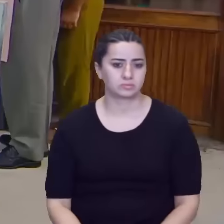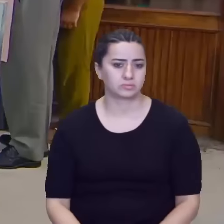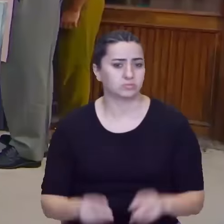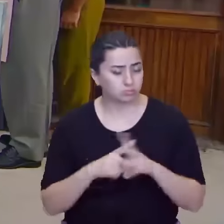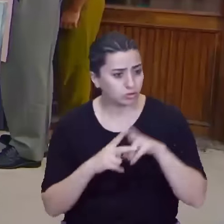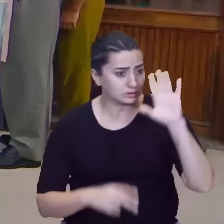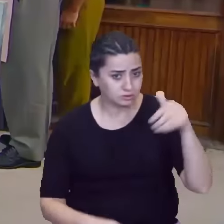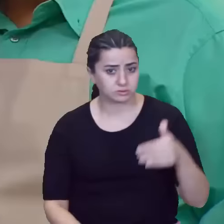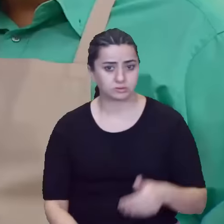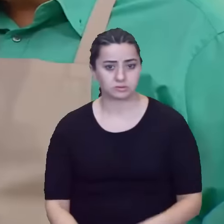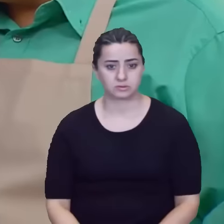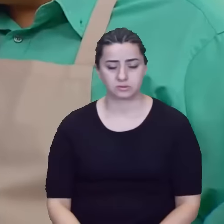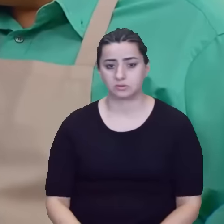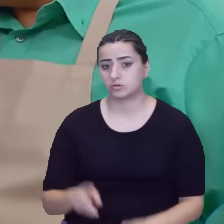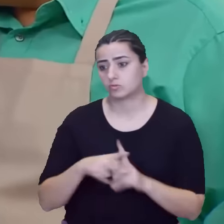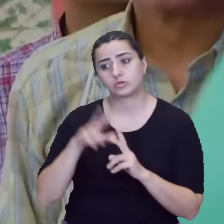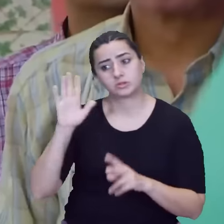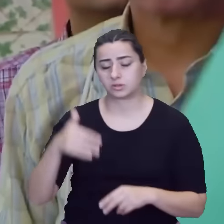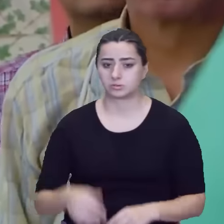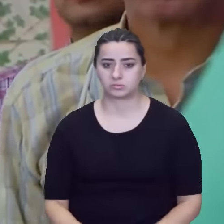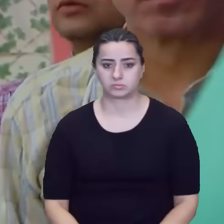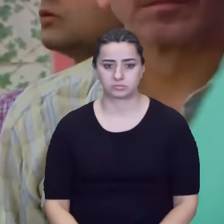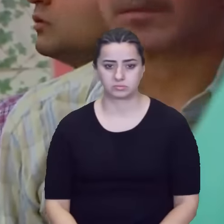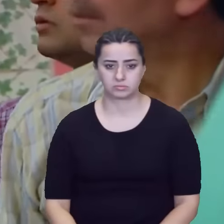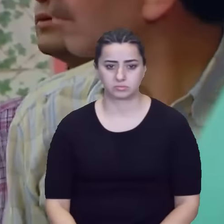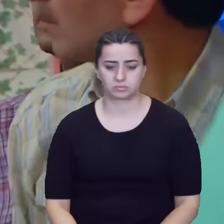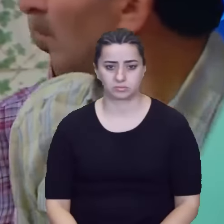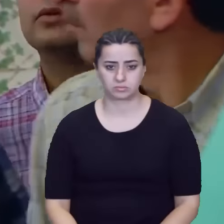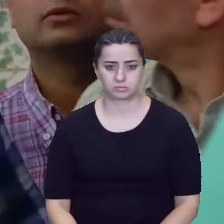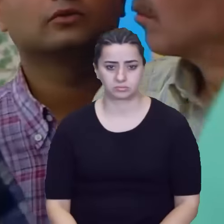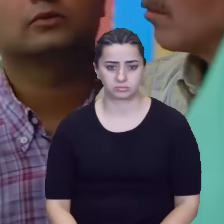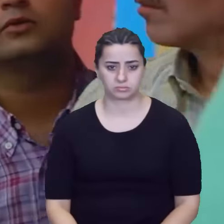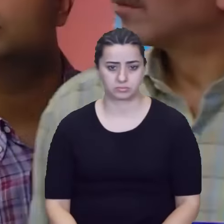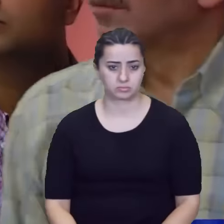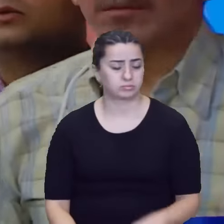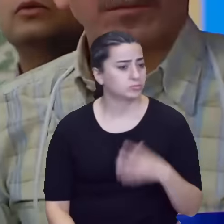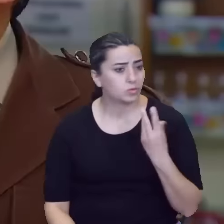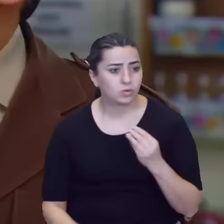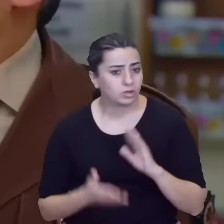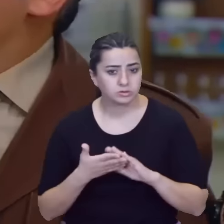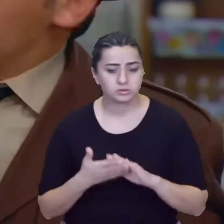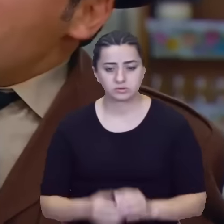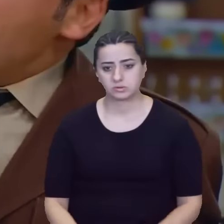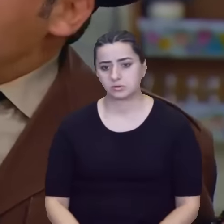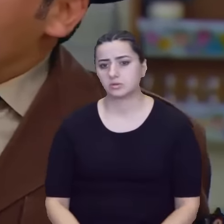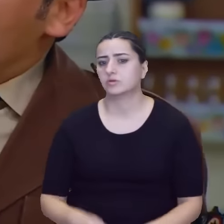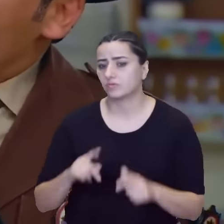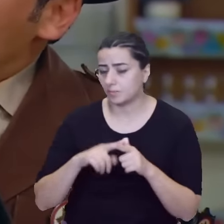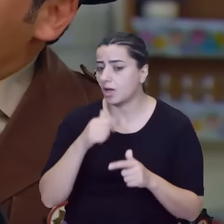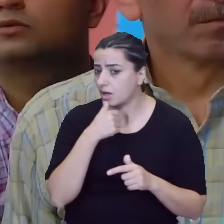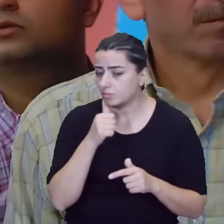polis çağırsana kardeşim sen. Vallahi çağıralım bari. Ya ne oluyor arkadaşlar? Fehmi